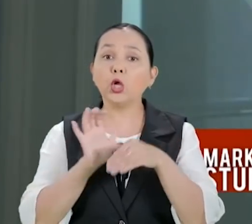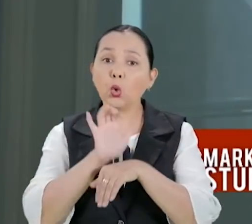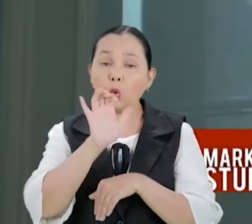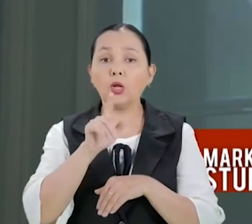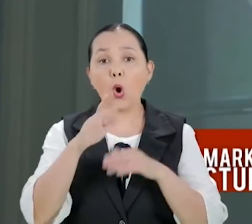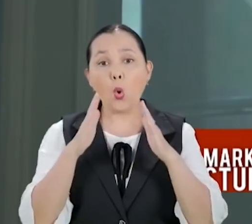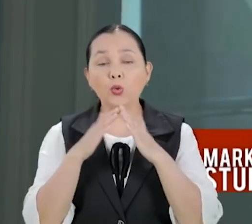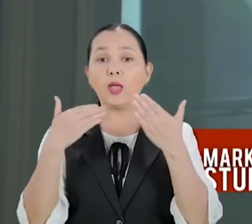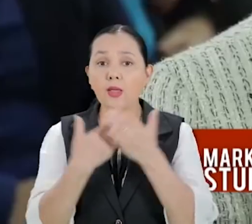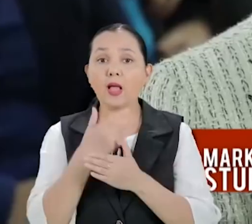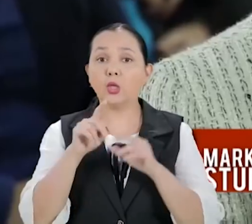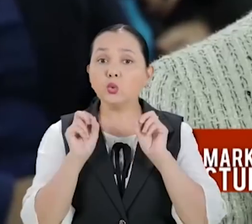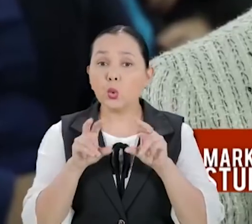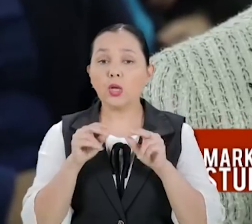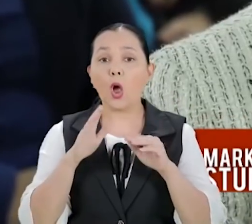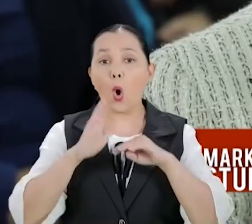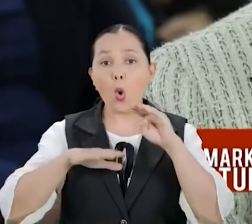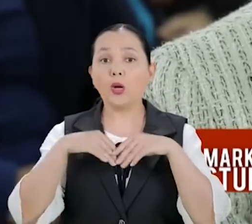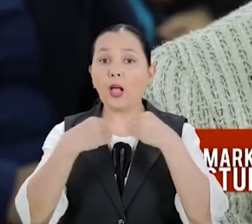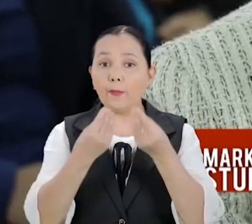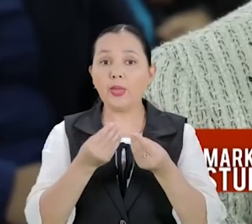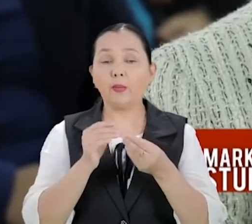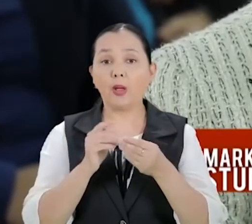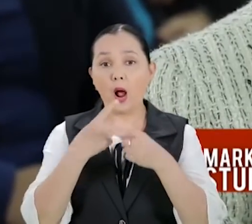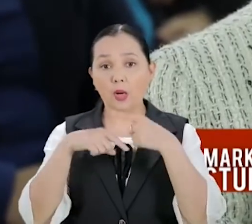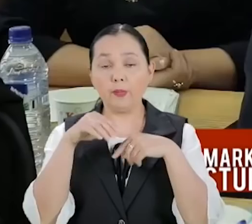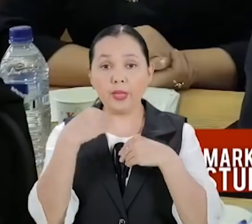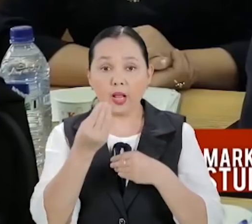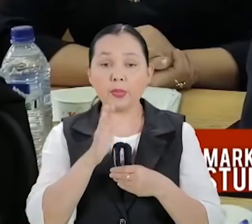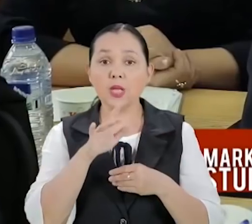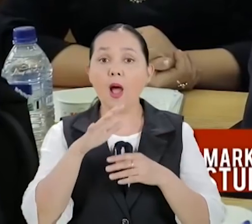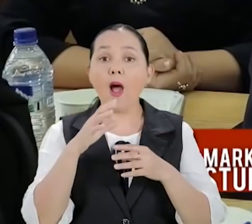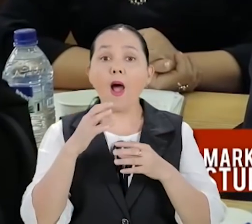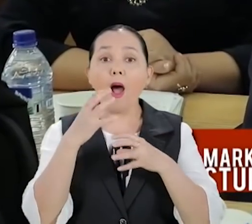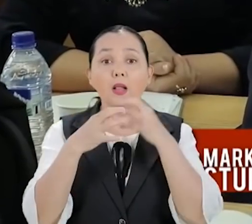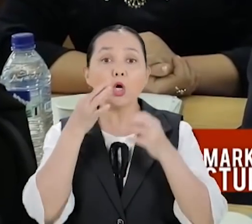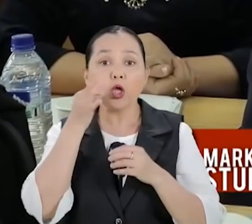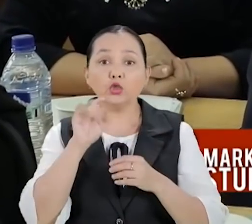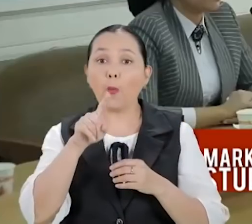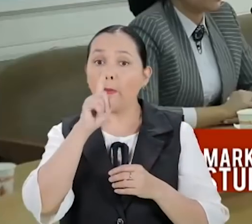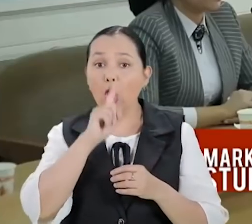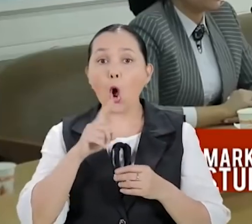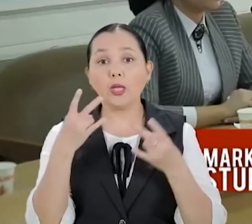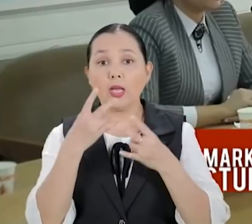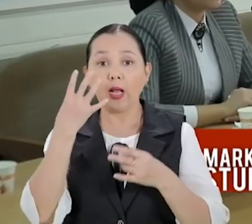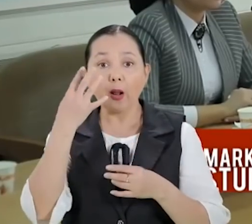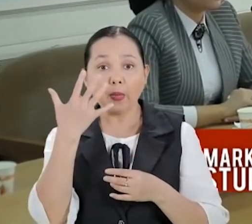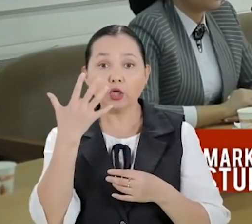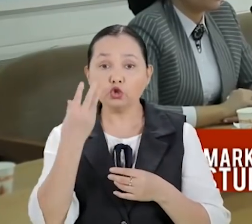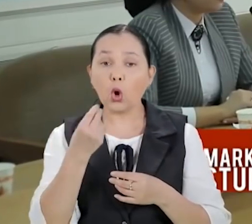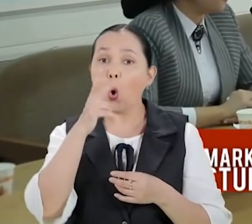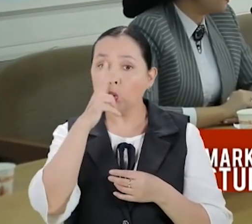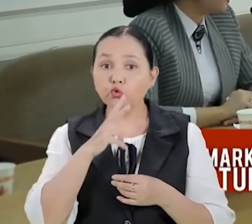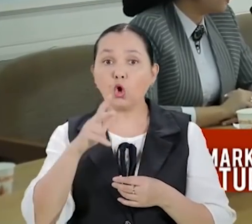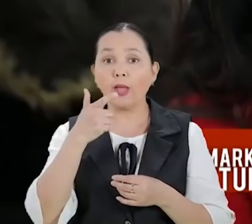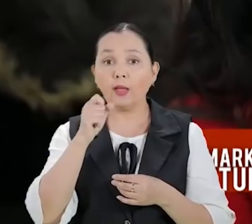yo'naltiramiz va yana uni uyiga, yana o'sha zo'ravonni qo'liga berib qo'yibmizda qaytarib. Vaholanki, xalqaro tajribada ularda o'sha oy, kerak bo'lsa 45 kun, kerak bo'lsa